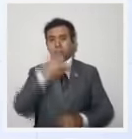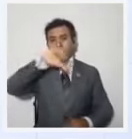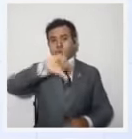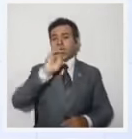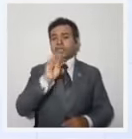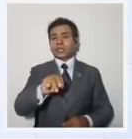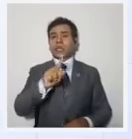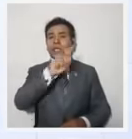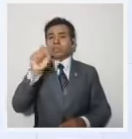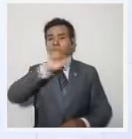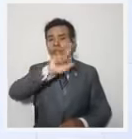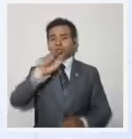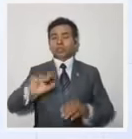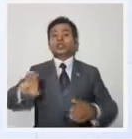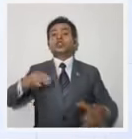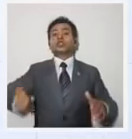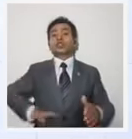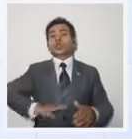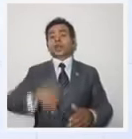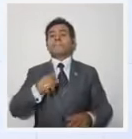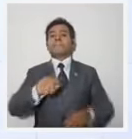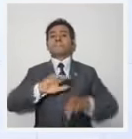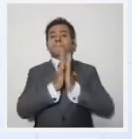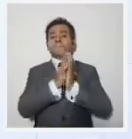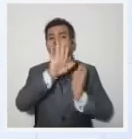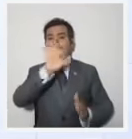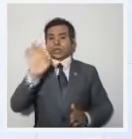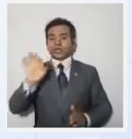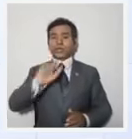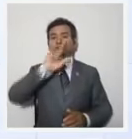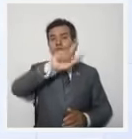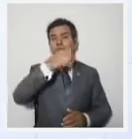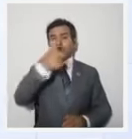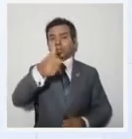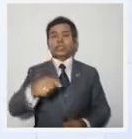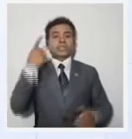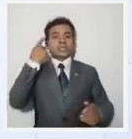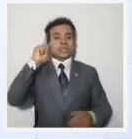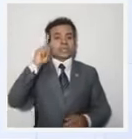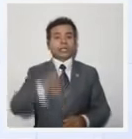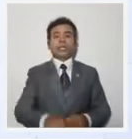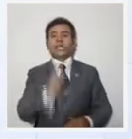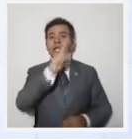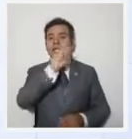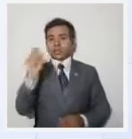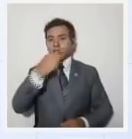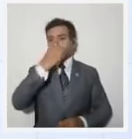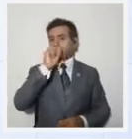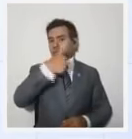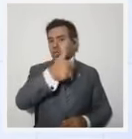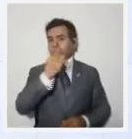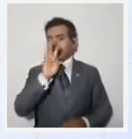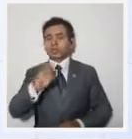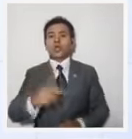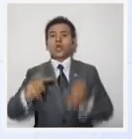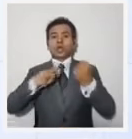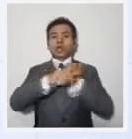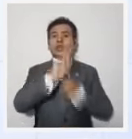বিভিন্ন জেলা শহরে মিলে আমাদের শনাক্ত হয়েছে 9177 জন। চট্টগ্রাম বিভাগে শনাক্ত